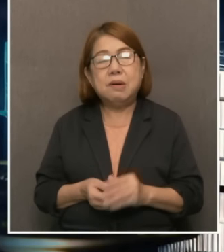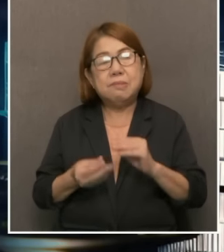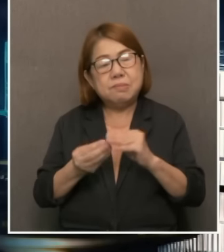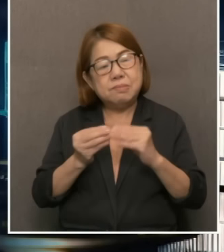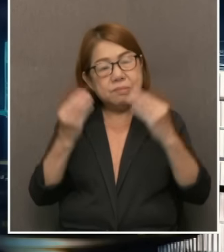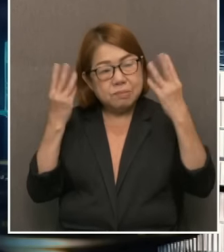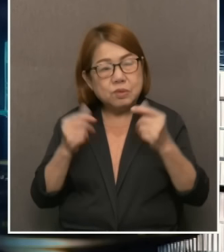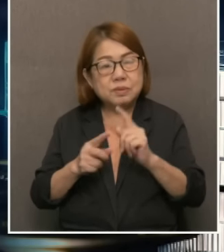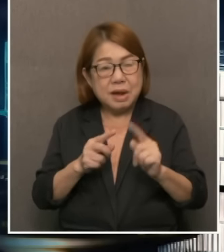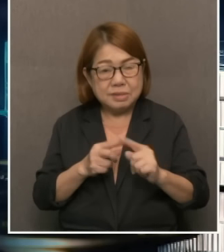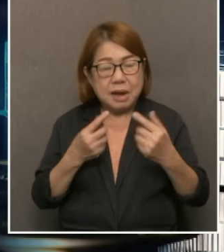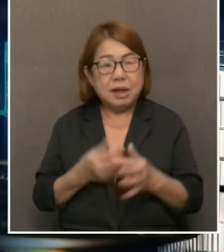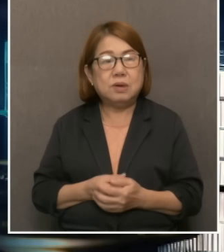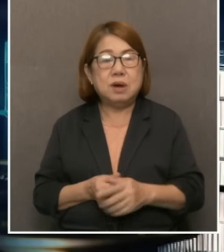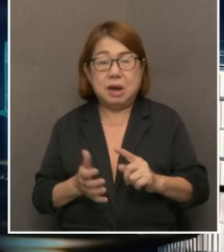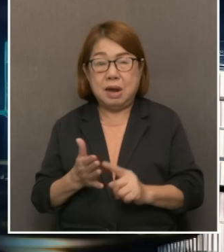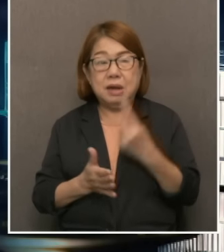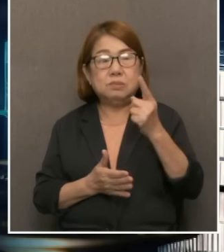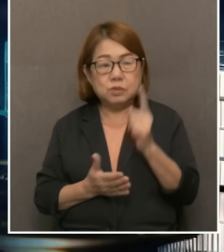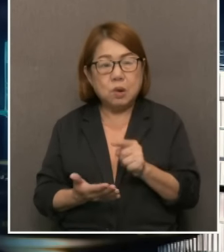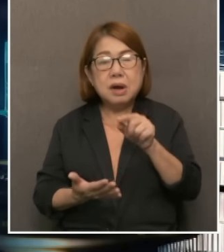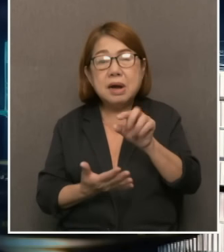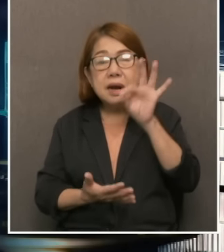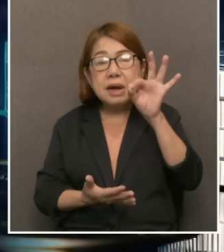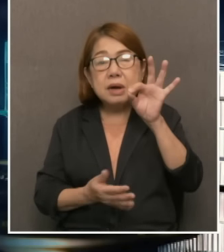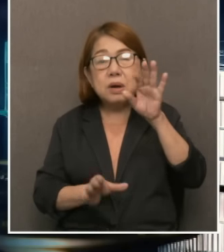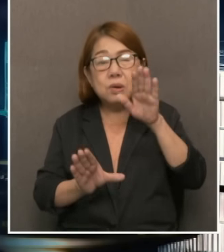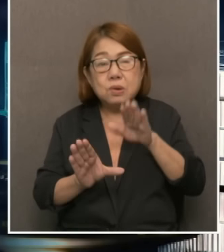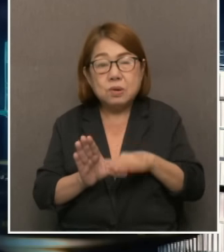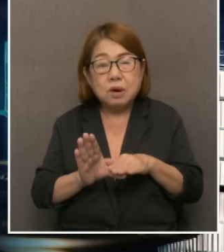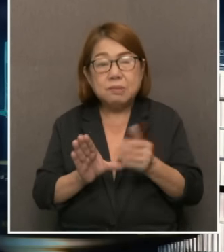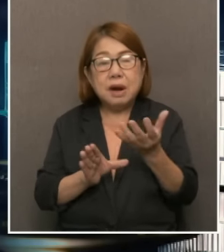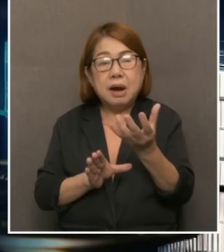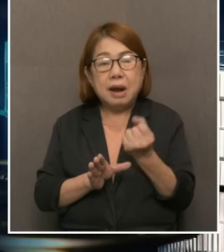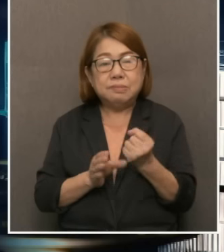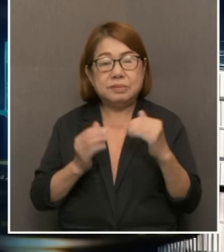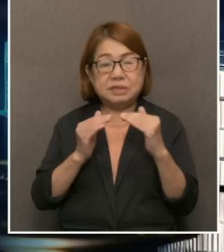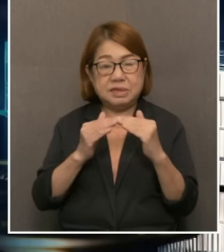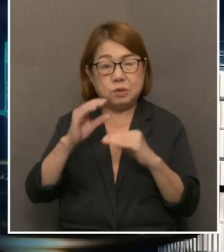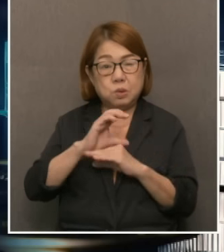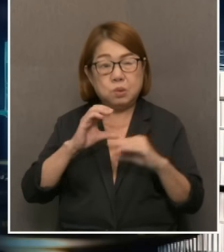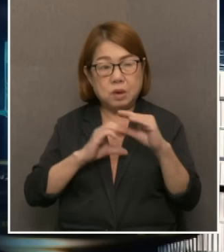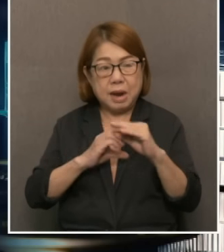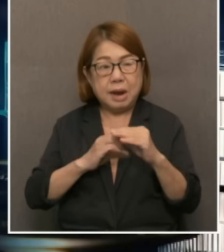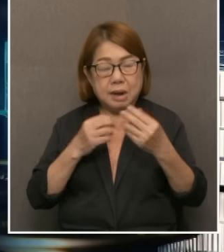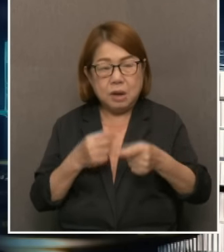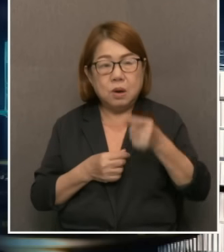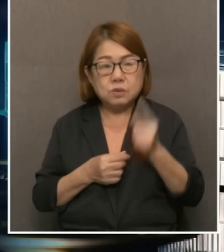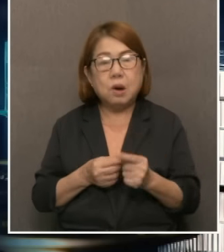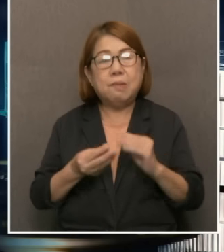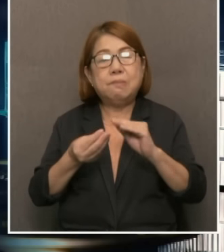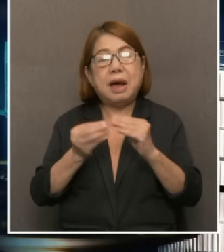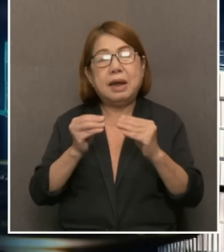หลังจากนั้นค่ะขั้นตอนแรกให้เลือกลงทะเบียนรับสิทธิ์โครงการและยืนยันข้อมูลระบุเบอร์โท